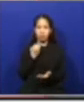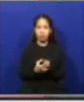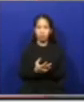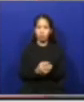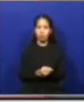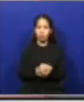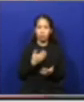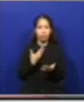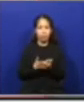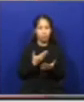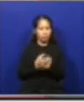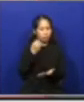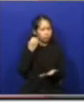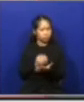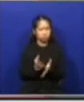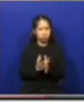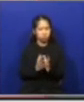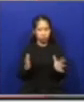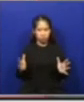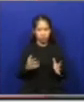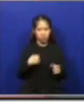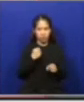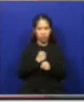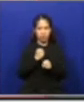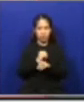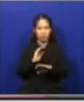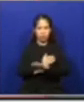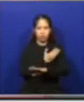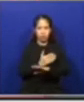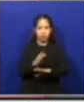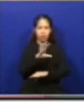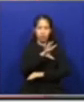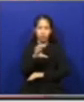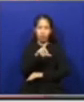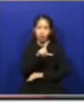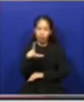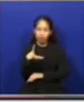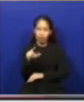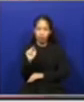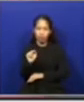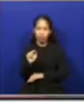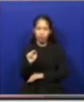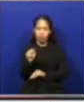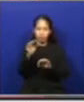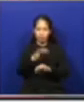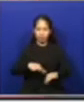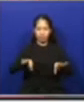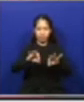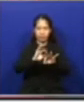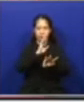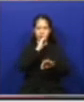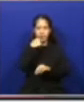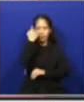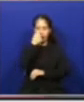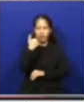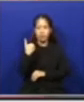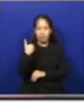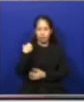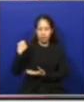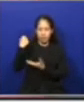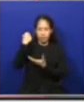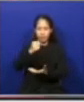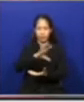ที่ใหญ่มากนะคะในการทำธุรกิจเพราะฉะนั้นการที่มี500ล้านเนี่ยสามารถกู้ได้สู